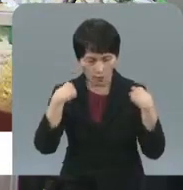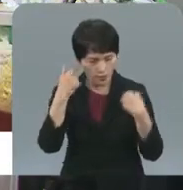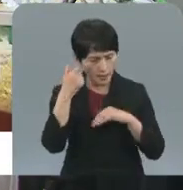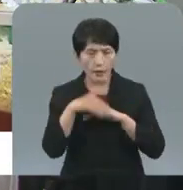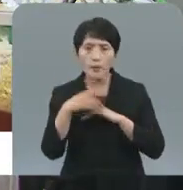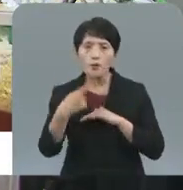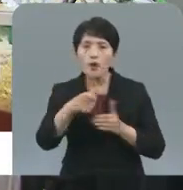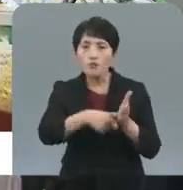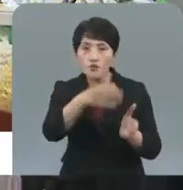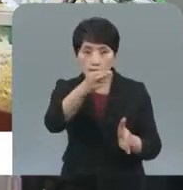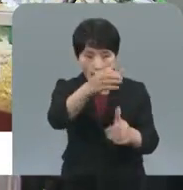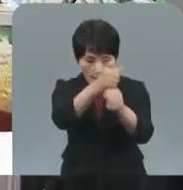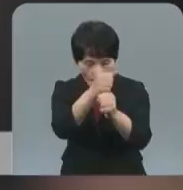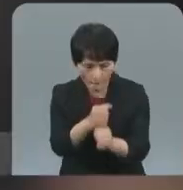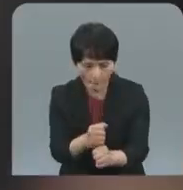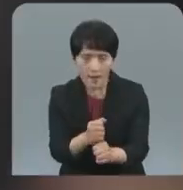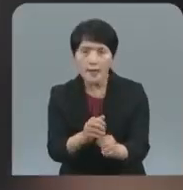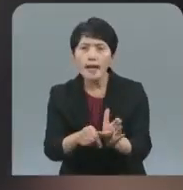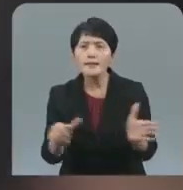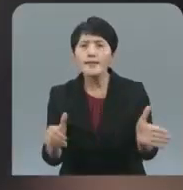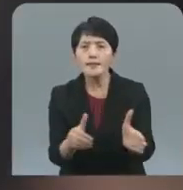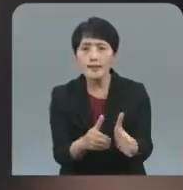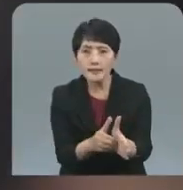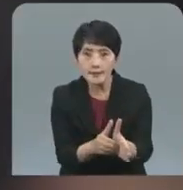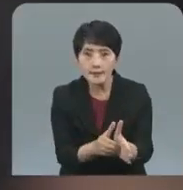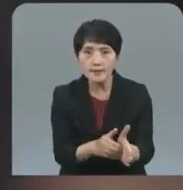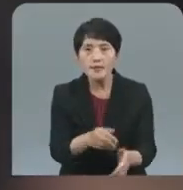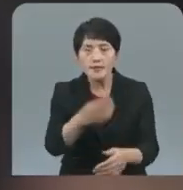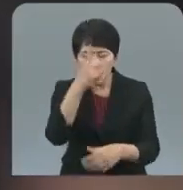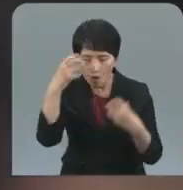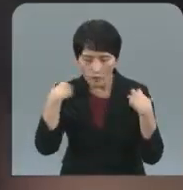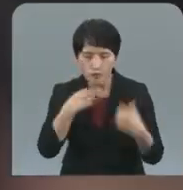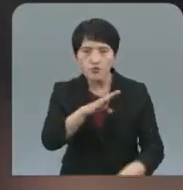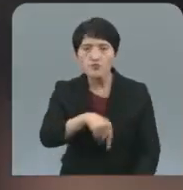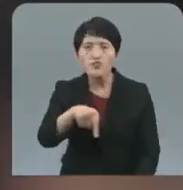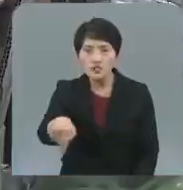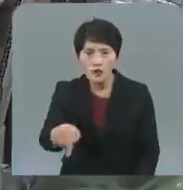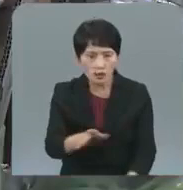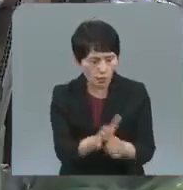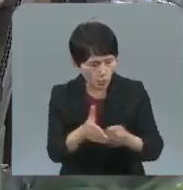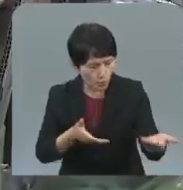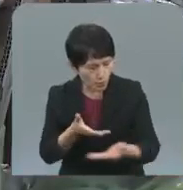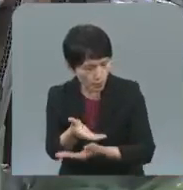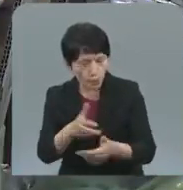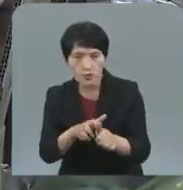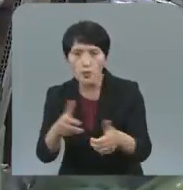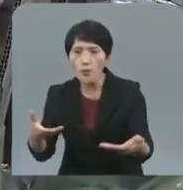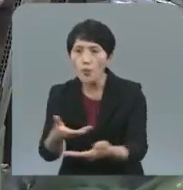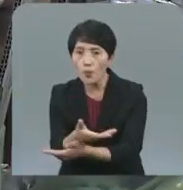划维持跨部门物价管理特别体系，直至物价明确趋稳，并在每